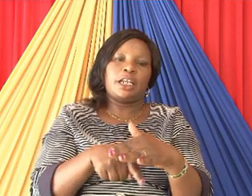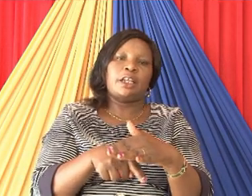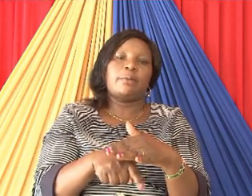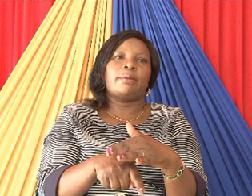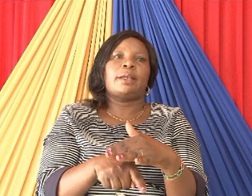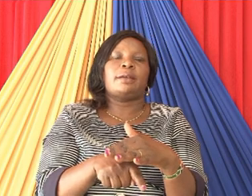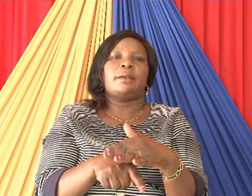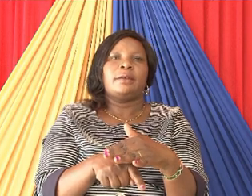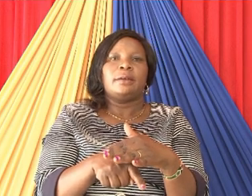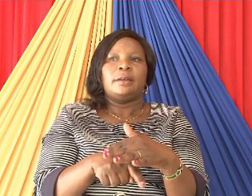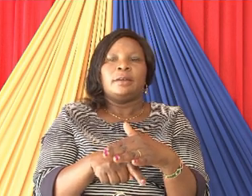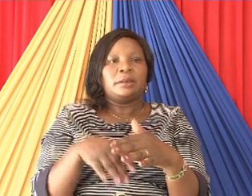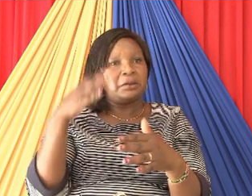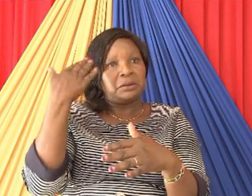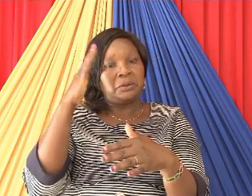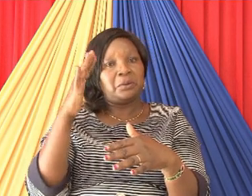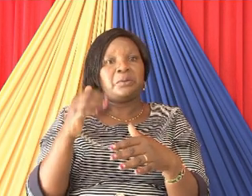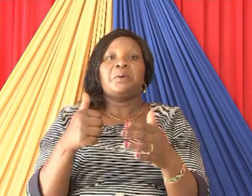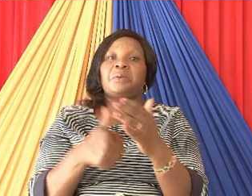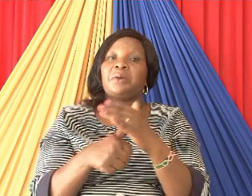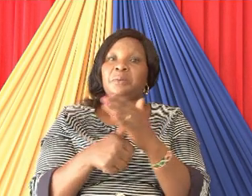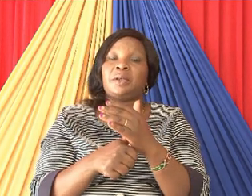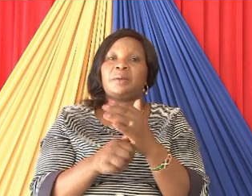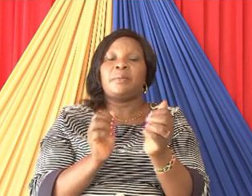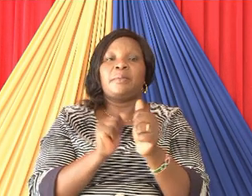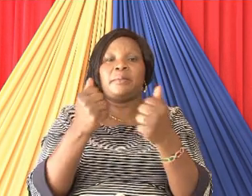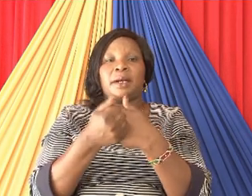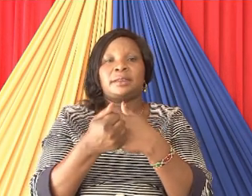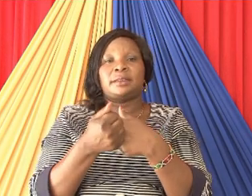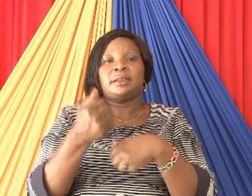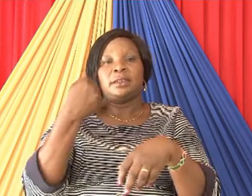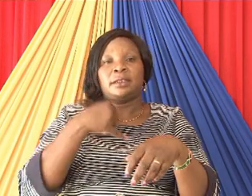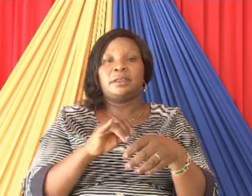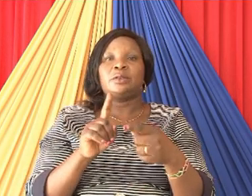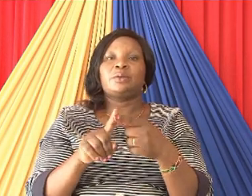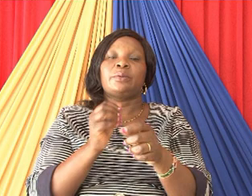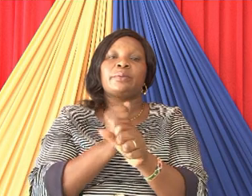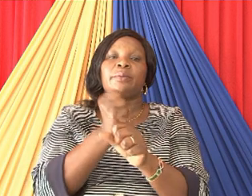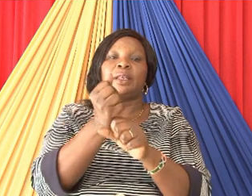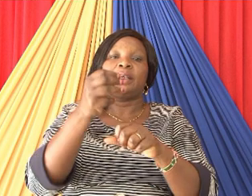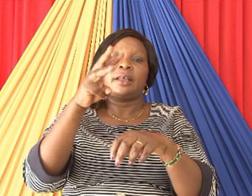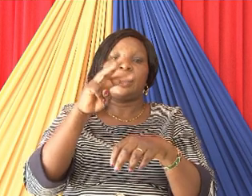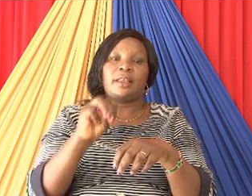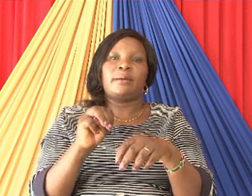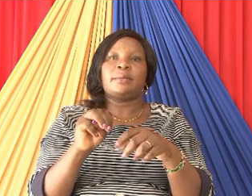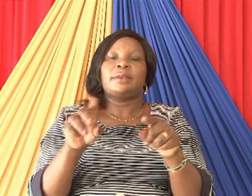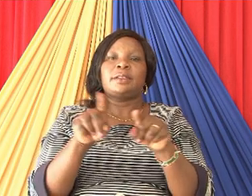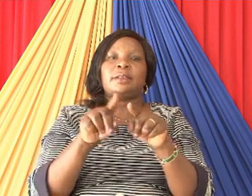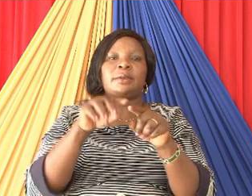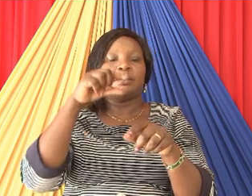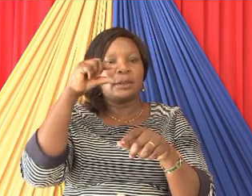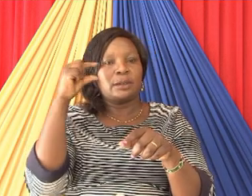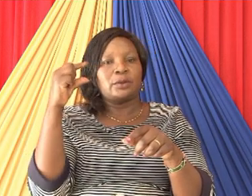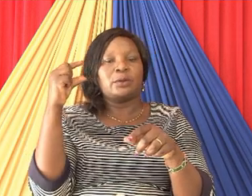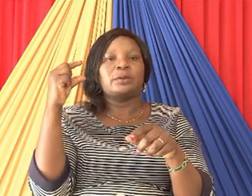ndani, wanajua kwamba majaribu wanayopitia ni ya kuyawafanya wawe kama dhahabu, ni kuchomwa